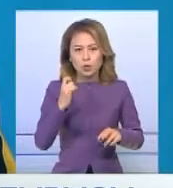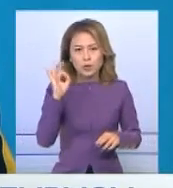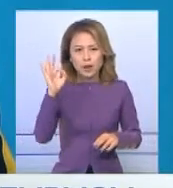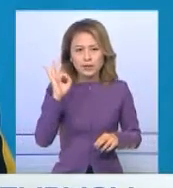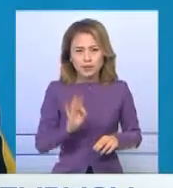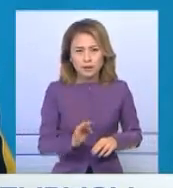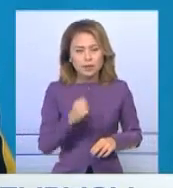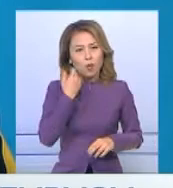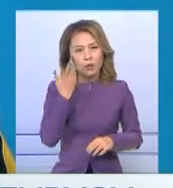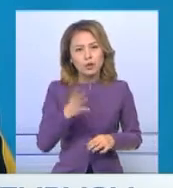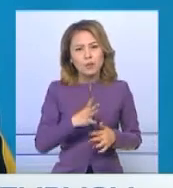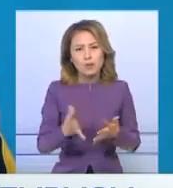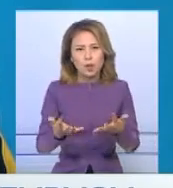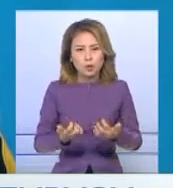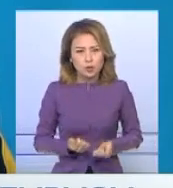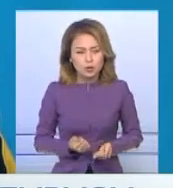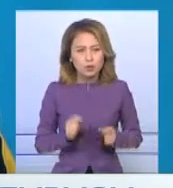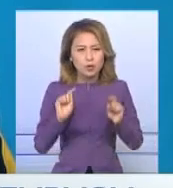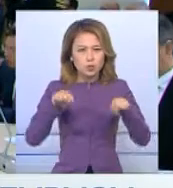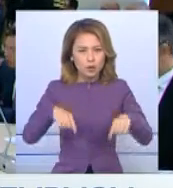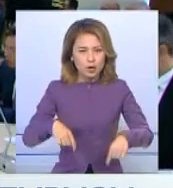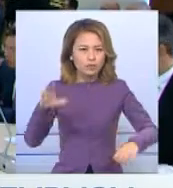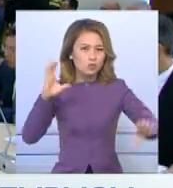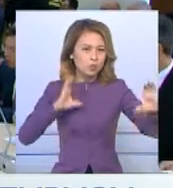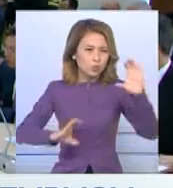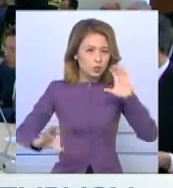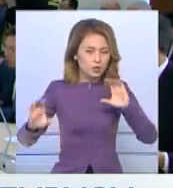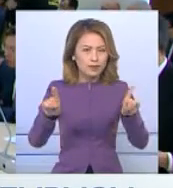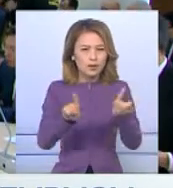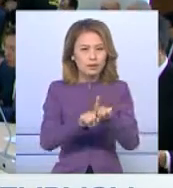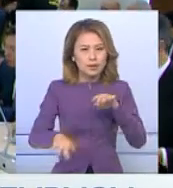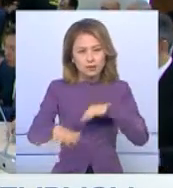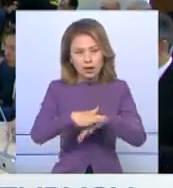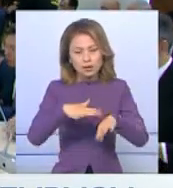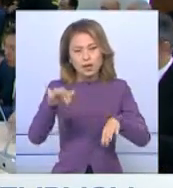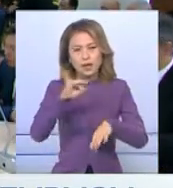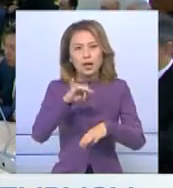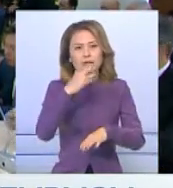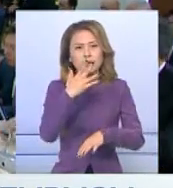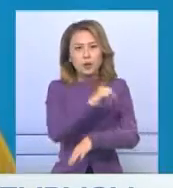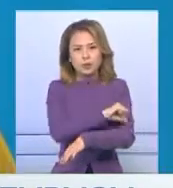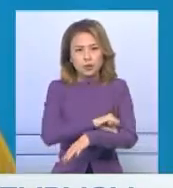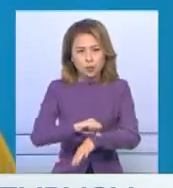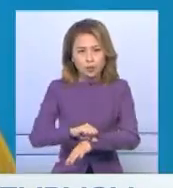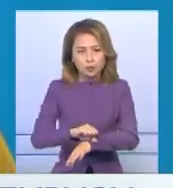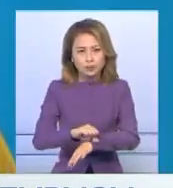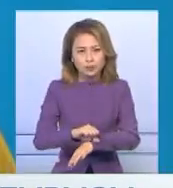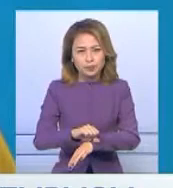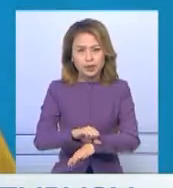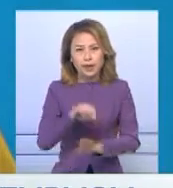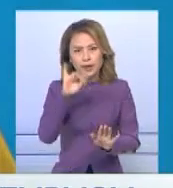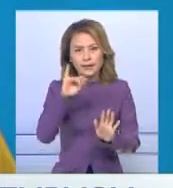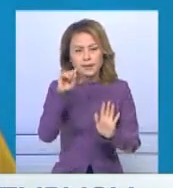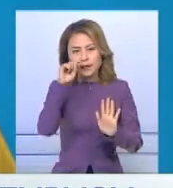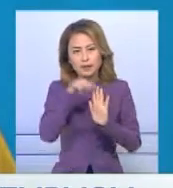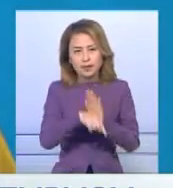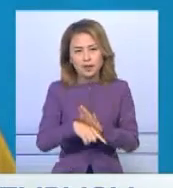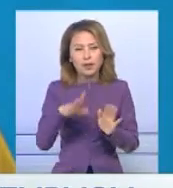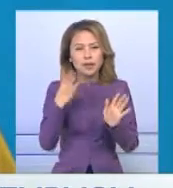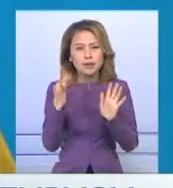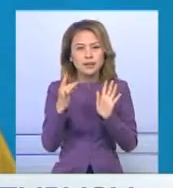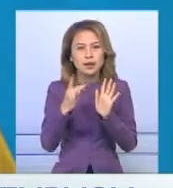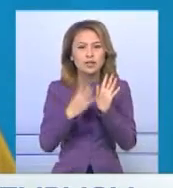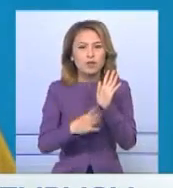100% их выпускники поступают в вузы, как в стране, так и за рубежом. Из них более